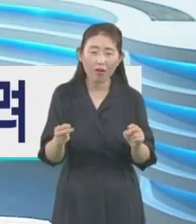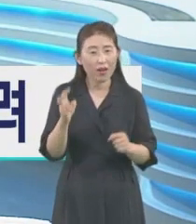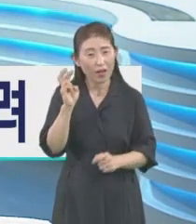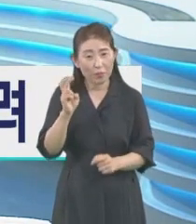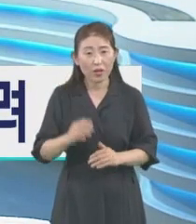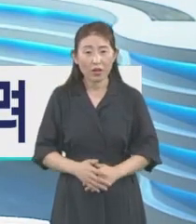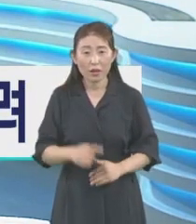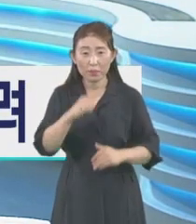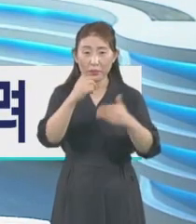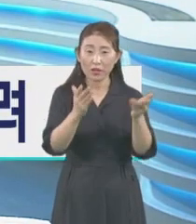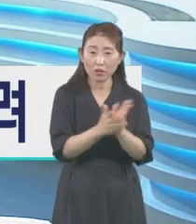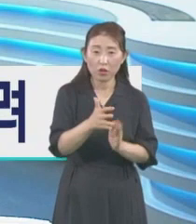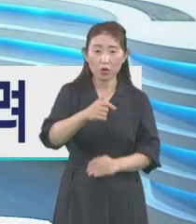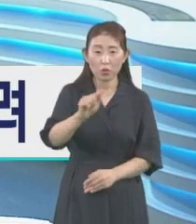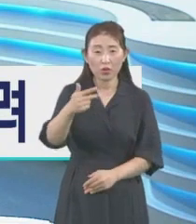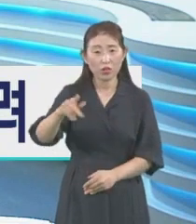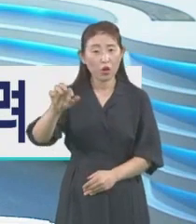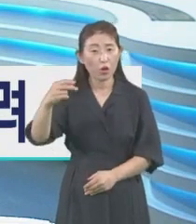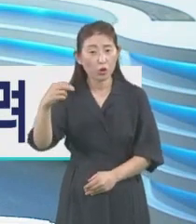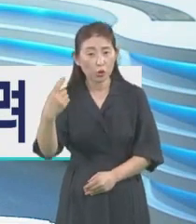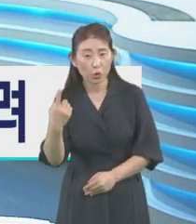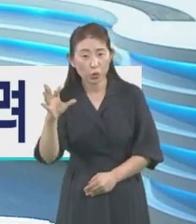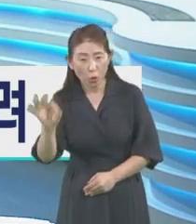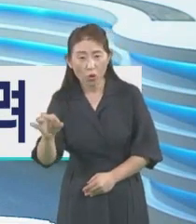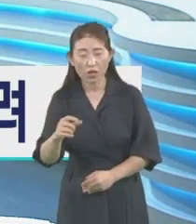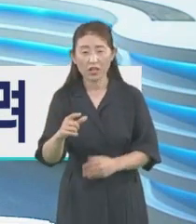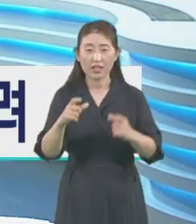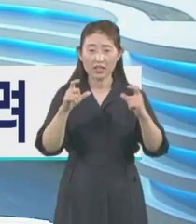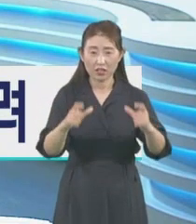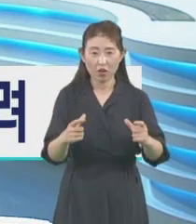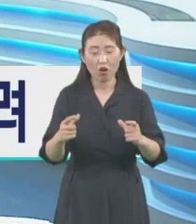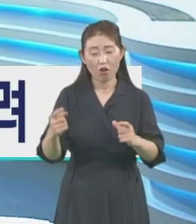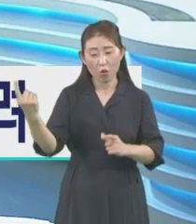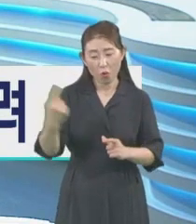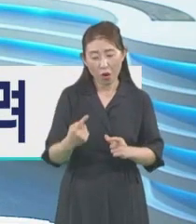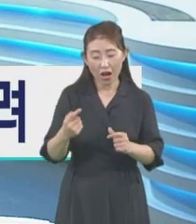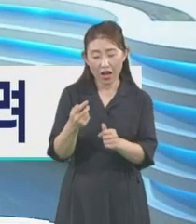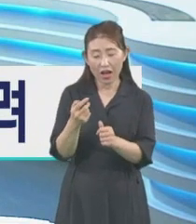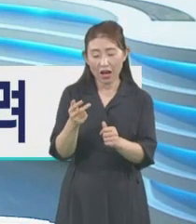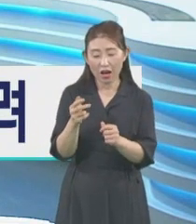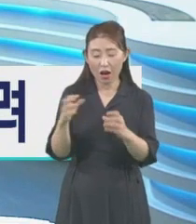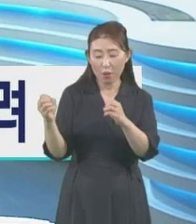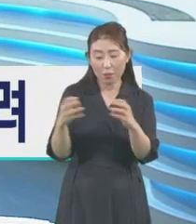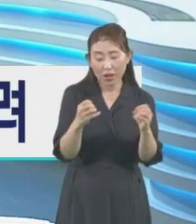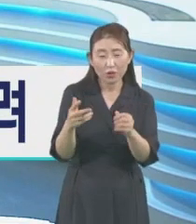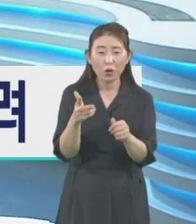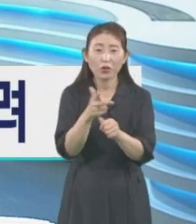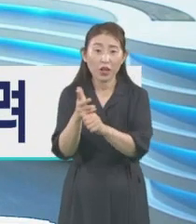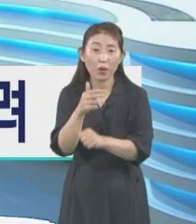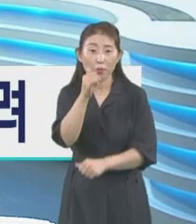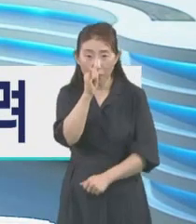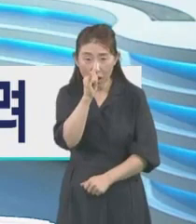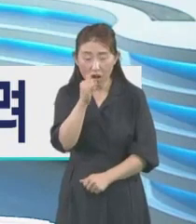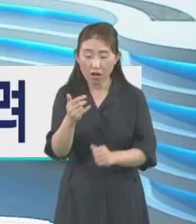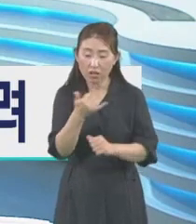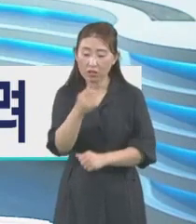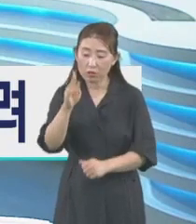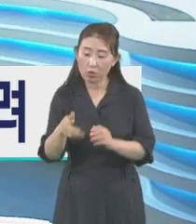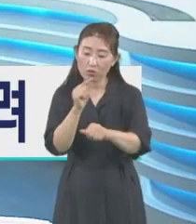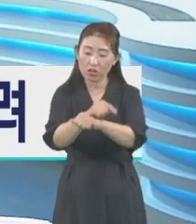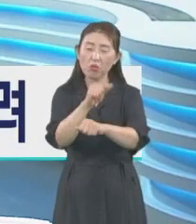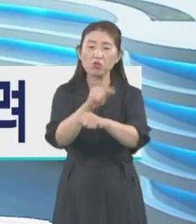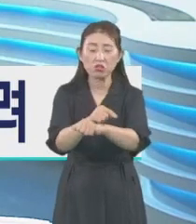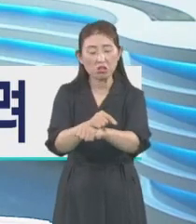있는데요. 국민의힘 권성동 대표 직무대행이 지역 민방과의 특별 대담에서 세종 집무실의 필요성에